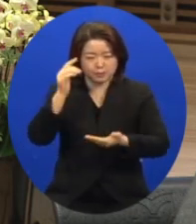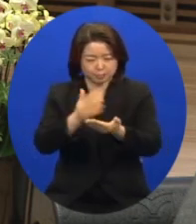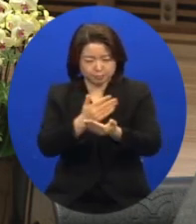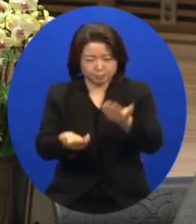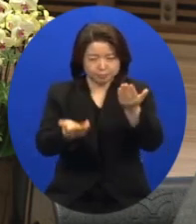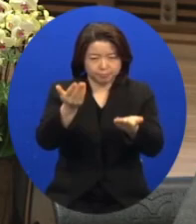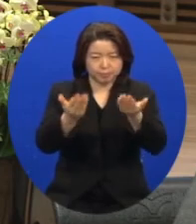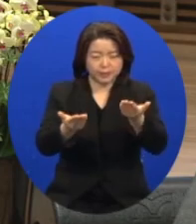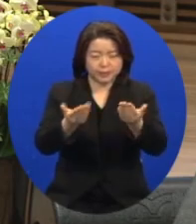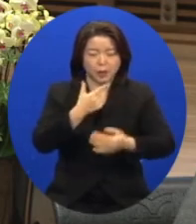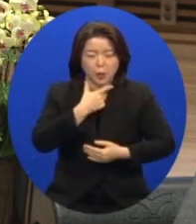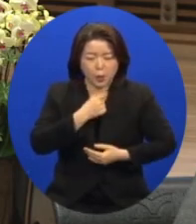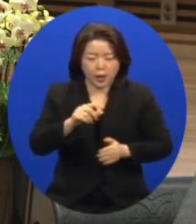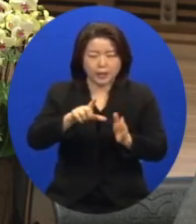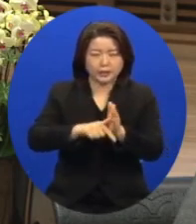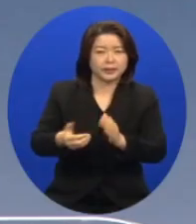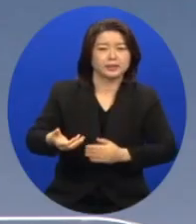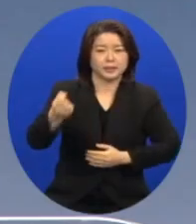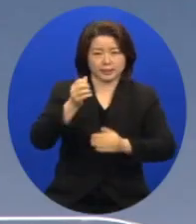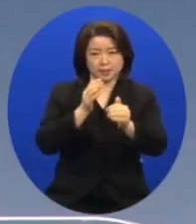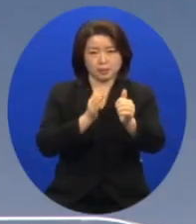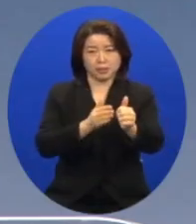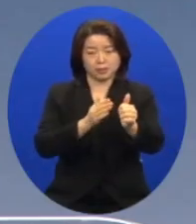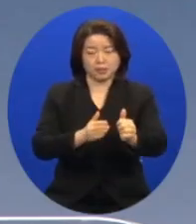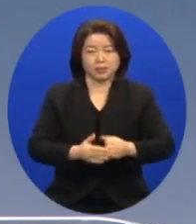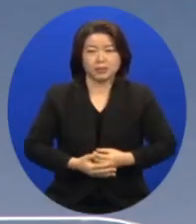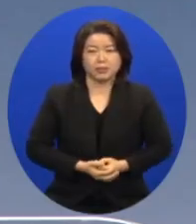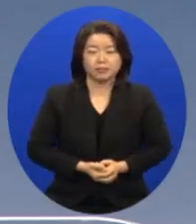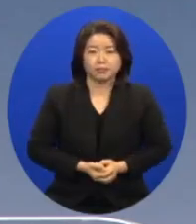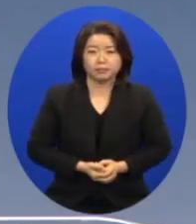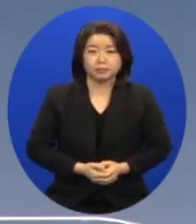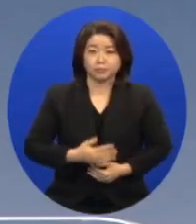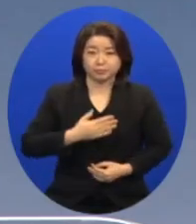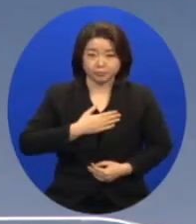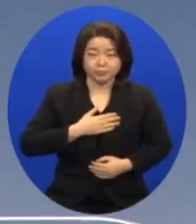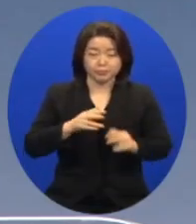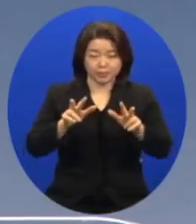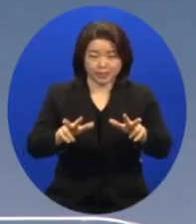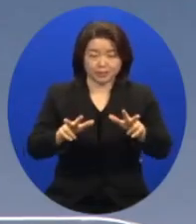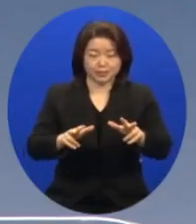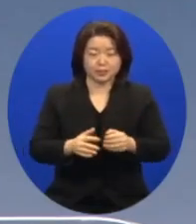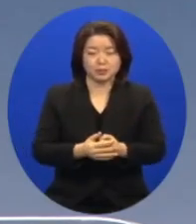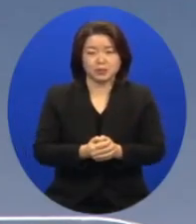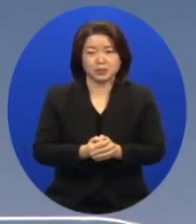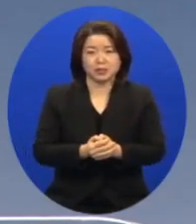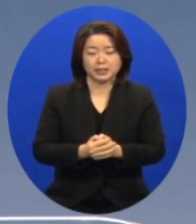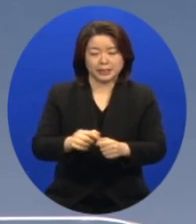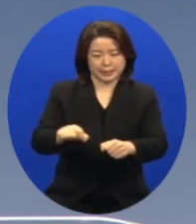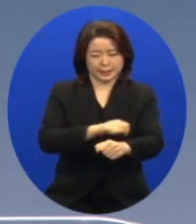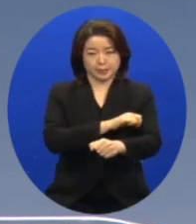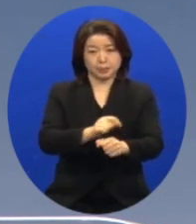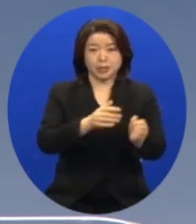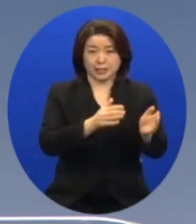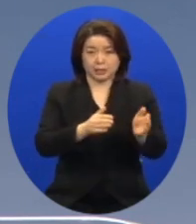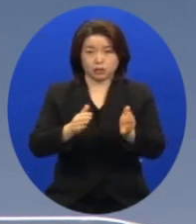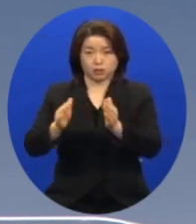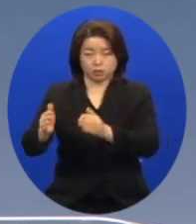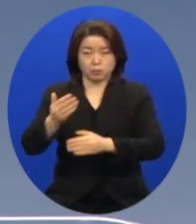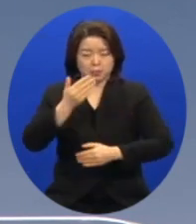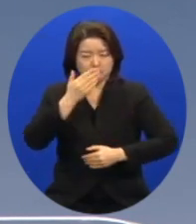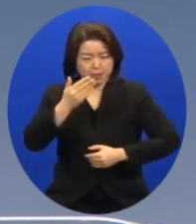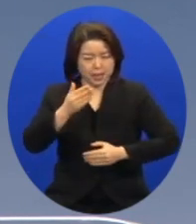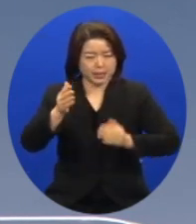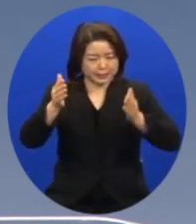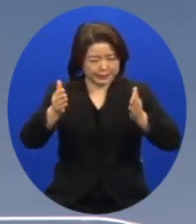시간을 꼭 가지시길 바랍니다 아 저는 지금이 아주 특별한 준비를 하는 기기가